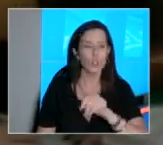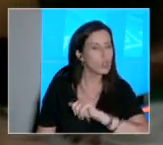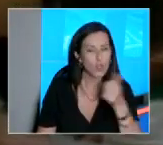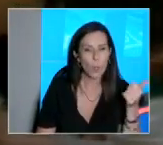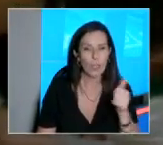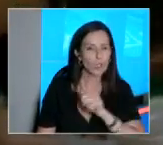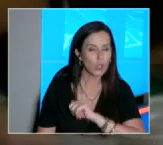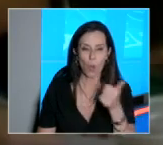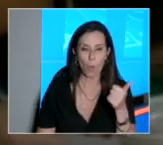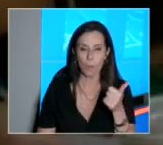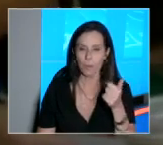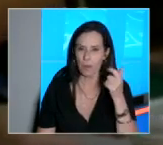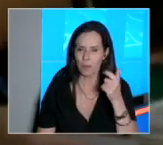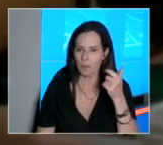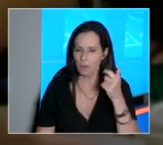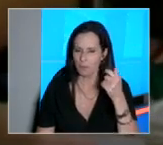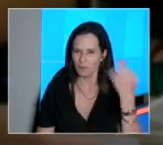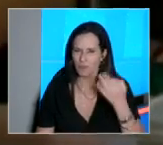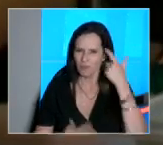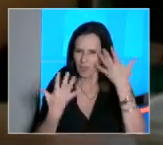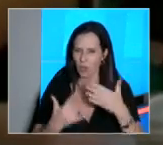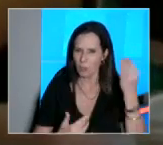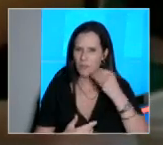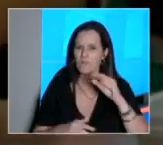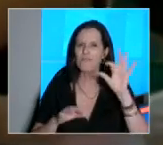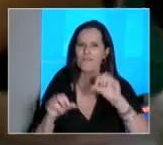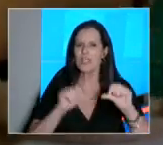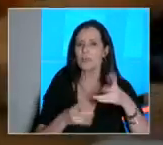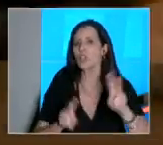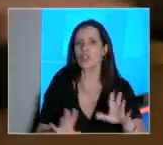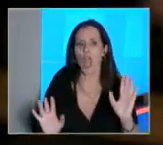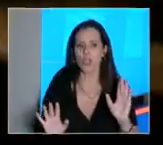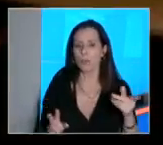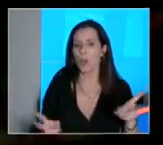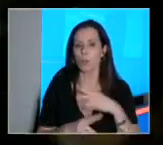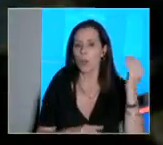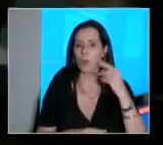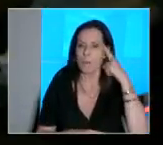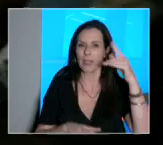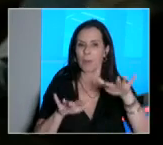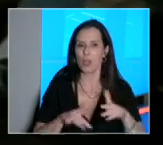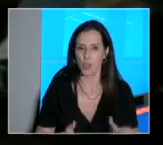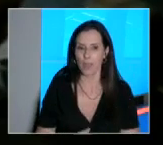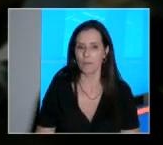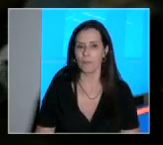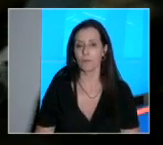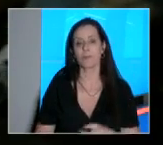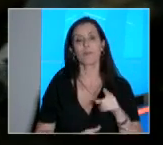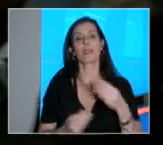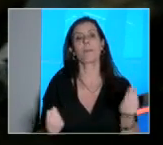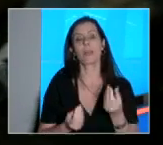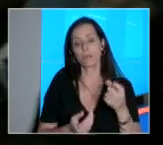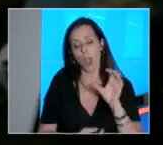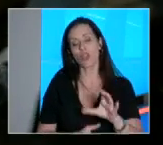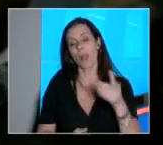סופר, סופר ריאליים, לומדים 10 יחידות פיזיקה, כי זה מה שיש להם, כי הם לא יכולים ללמוד מדעי מחשב. וזה בעצם